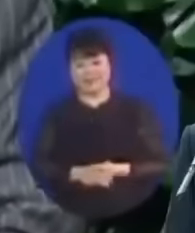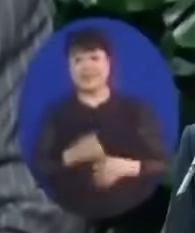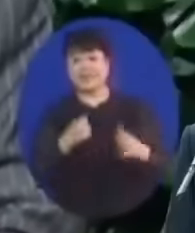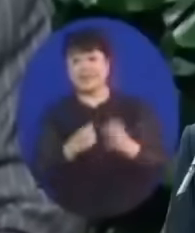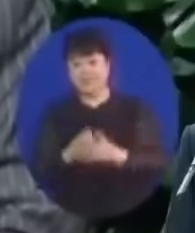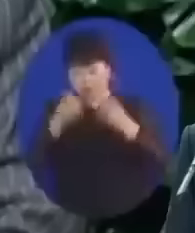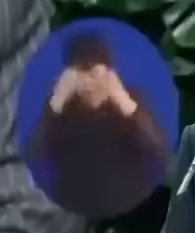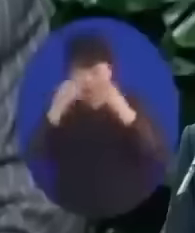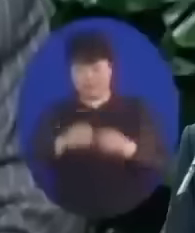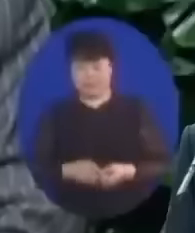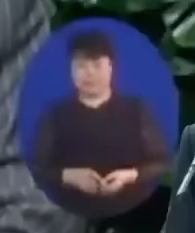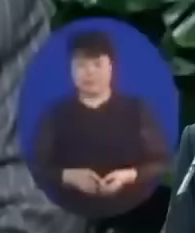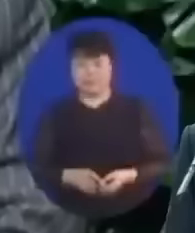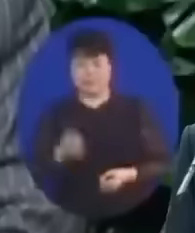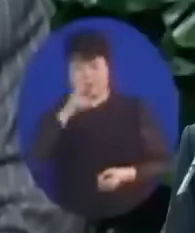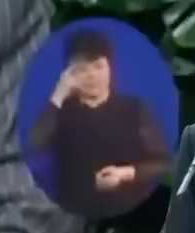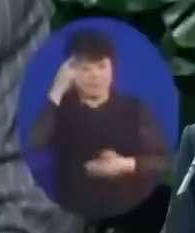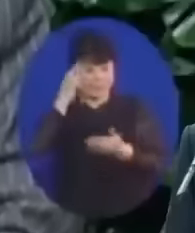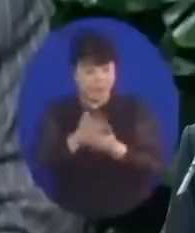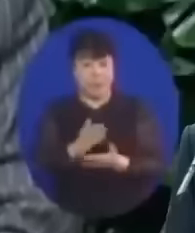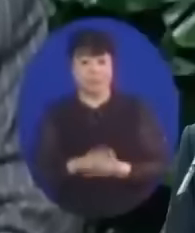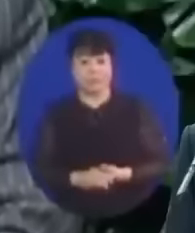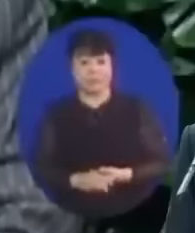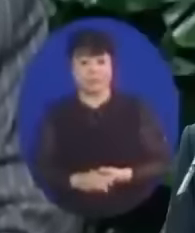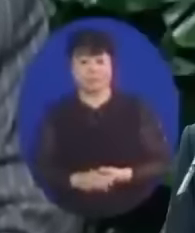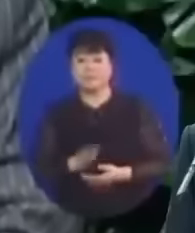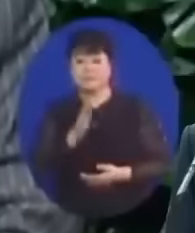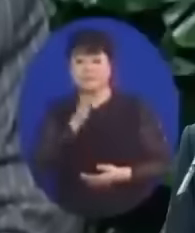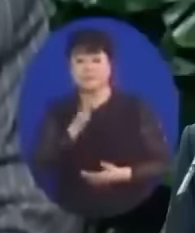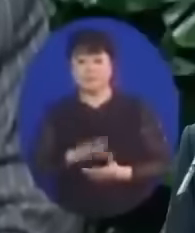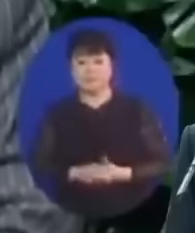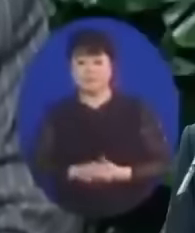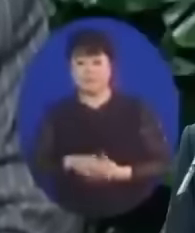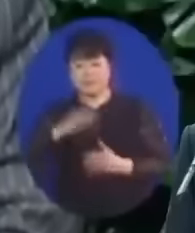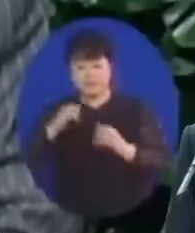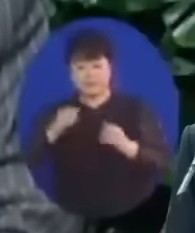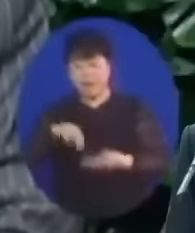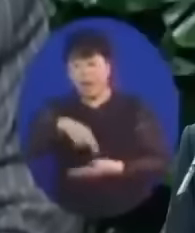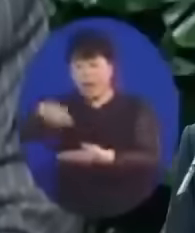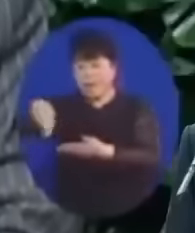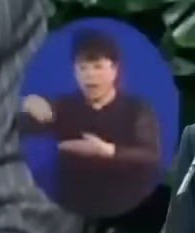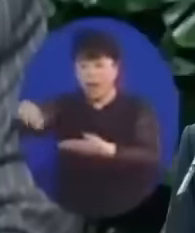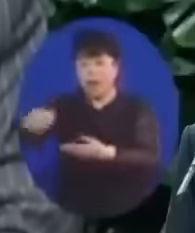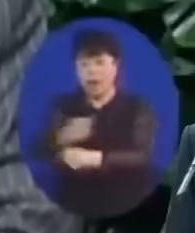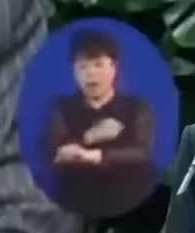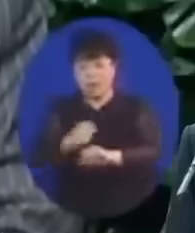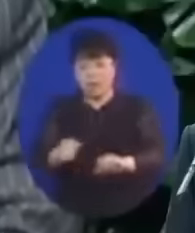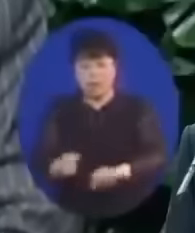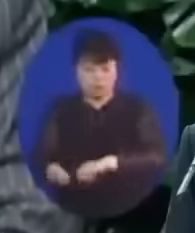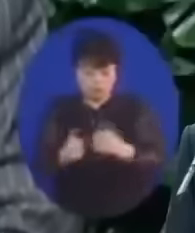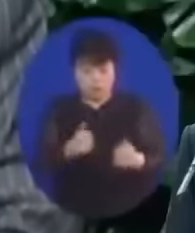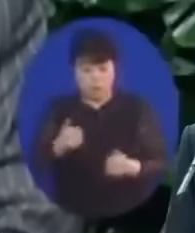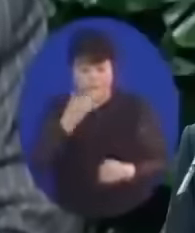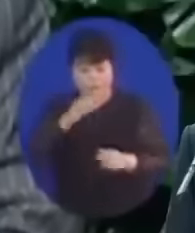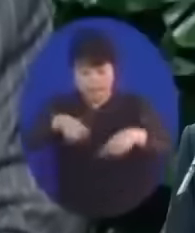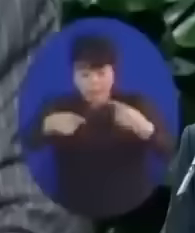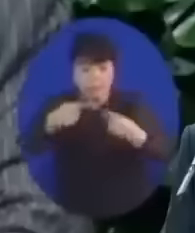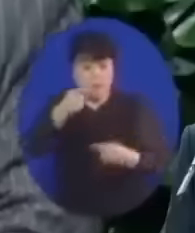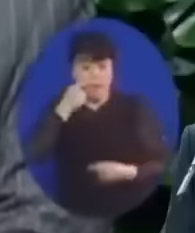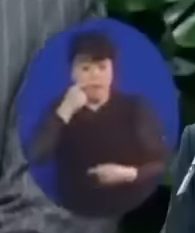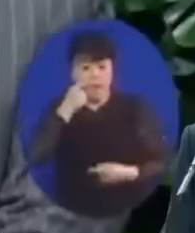그러므로 고난을 부정적으로 대하지 마십시오. 그러면 이스라엘 백성처럼 광야에서 죽고 젖과 꿀이라는 땅에 들어가지